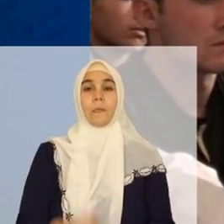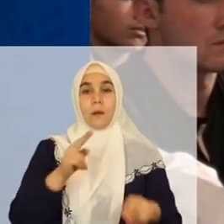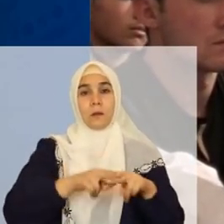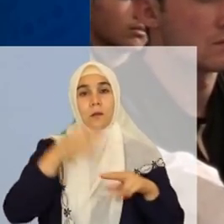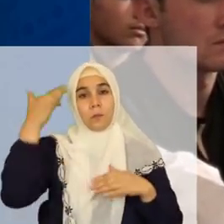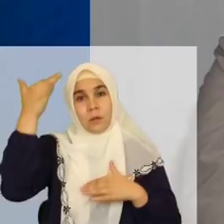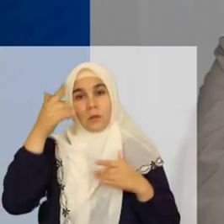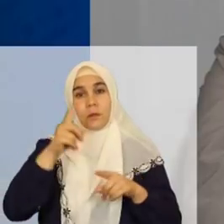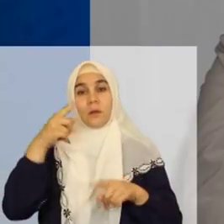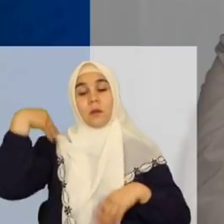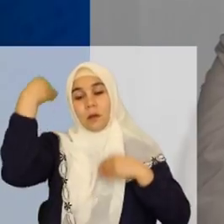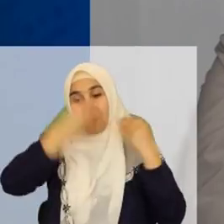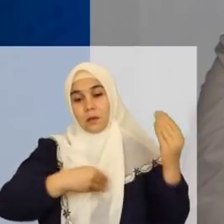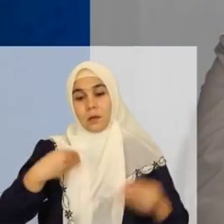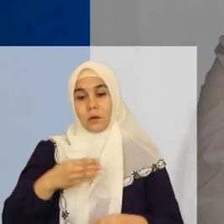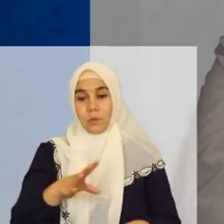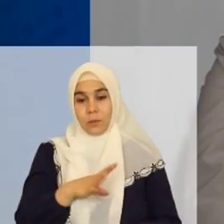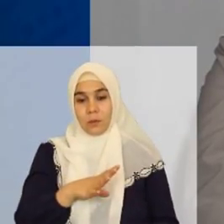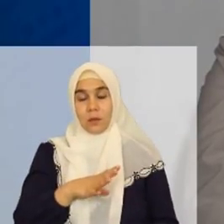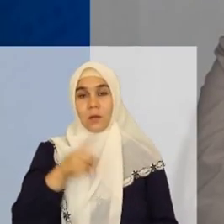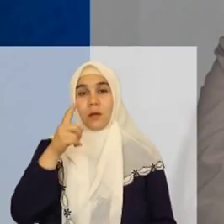Ana niyat qilib ihrom bog'laganda,